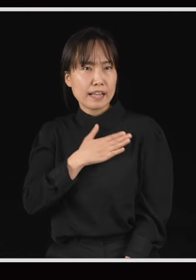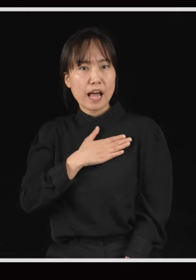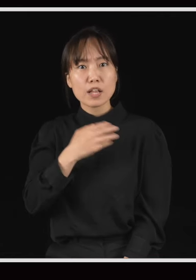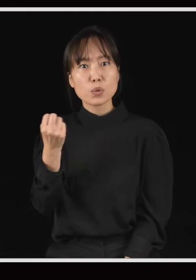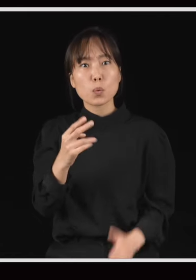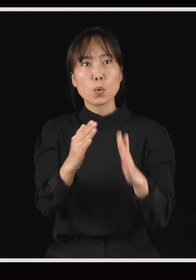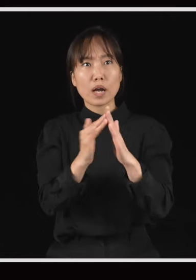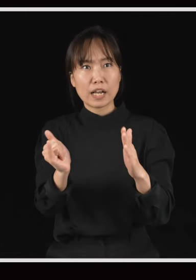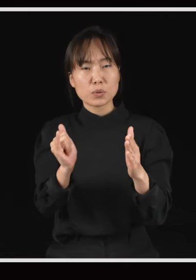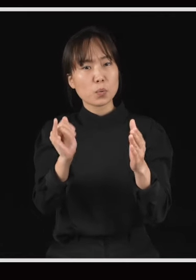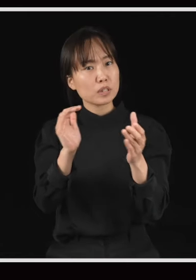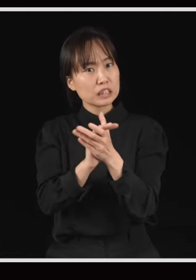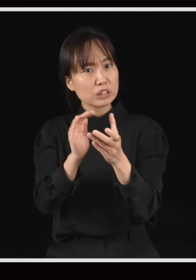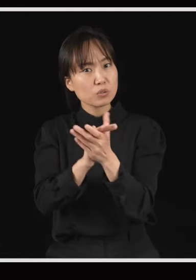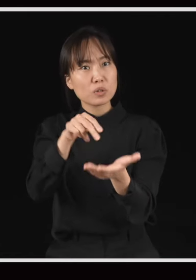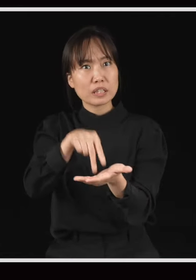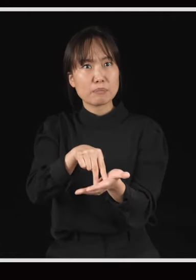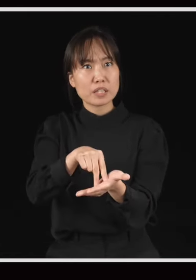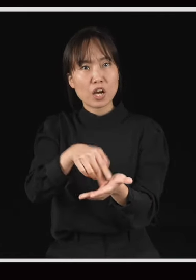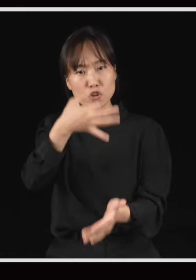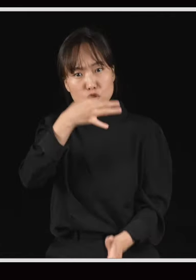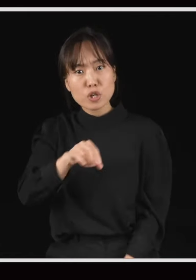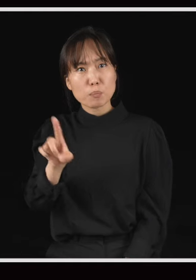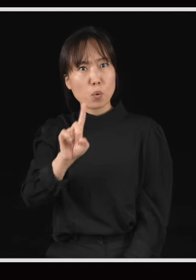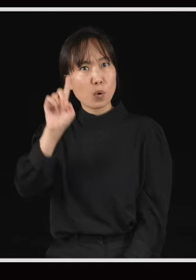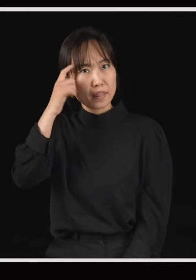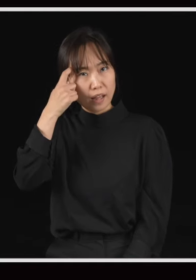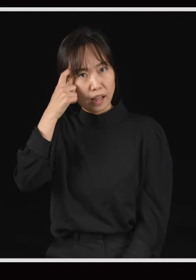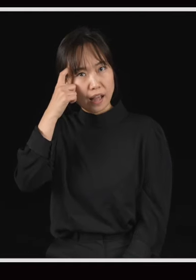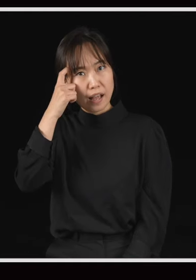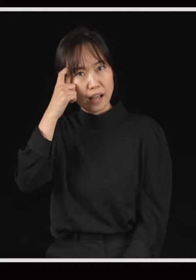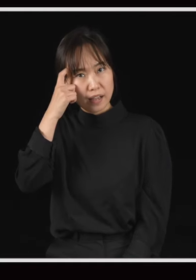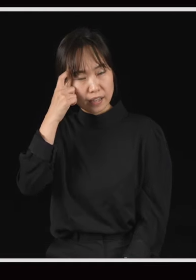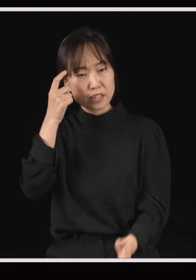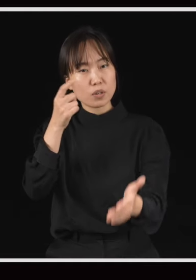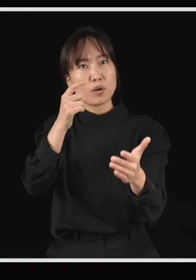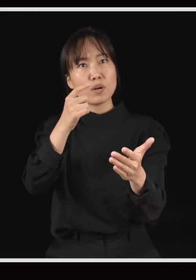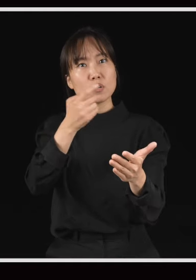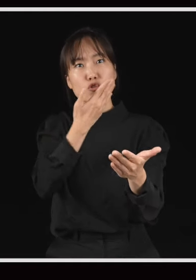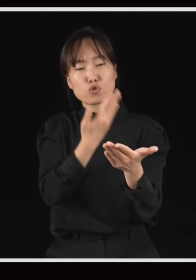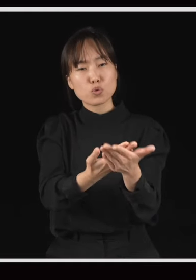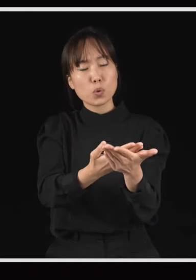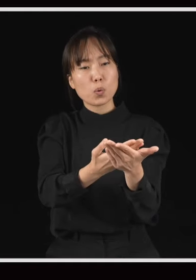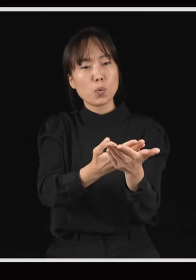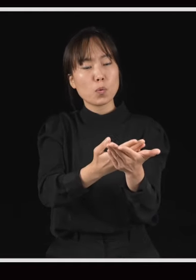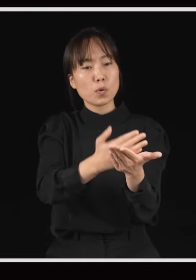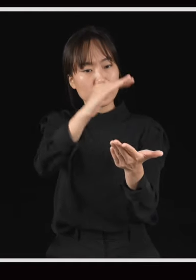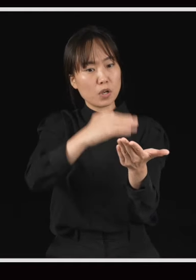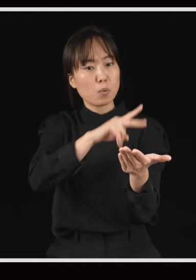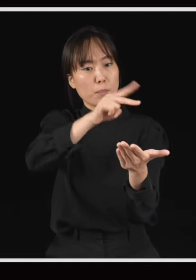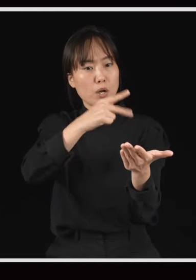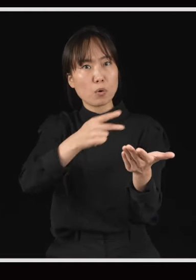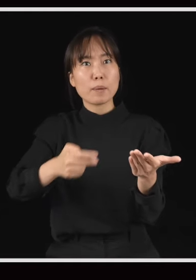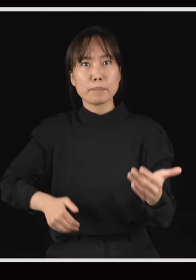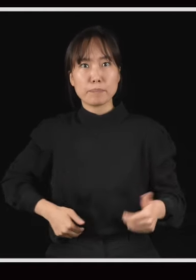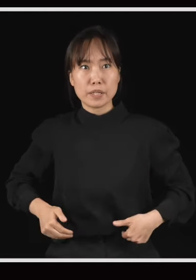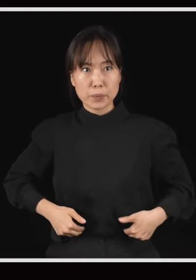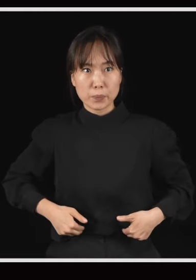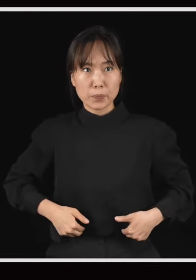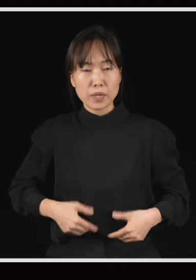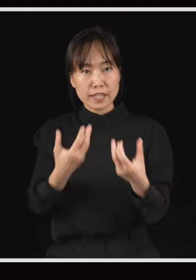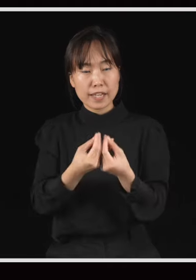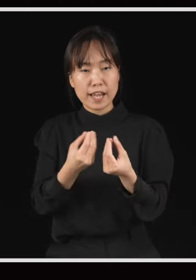나와 주위 사람들에게 좋은 것들로 나에게 중요한 것들, 포트폴리오를 리모델링 할 필요가 있습니다. 예를 들어서